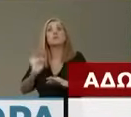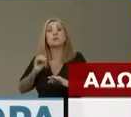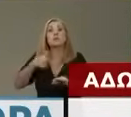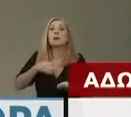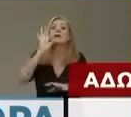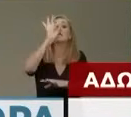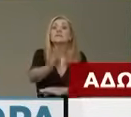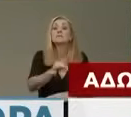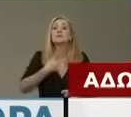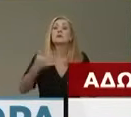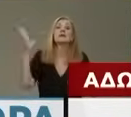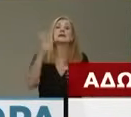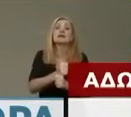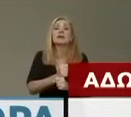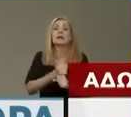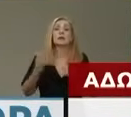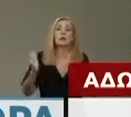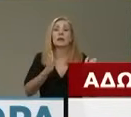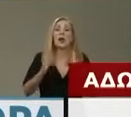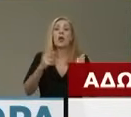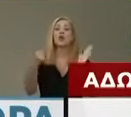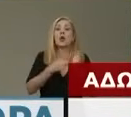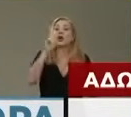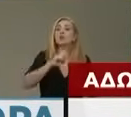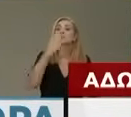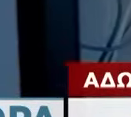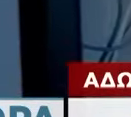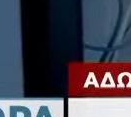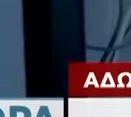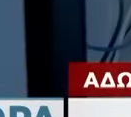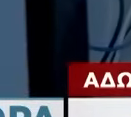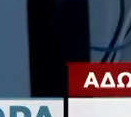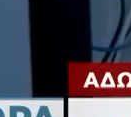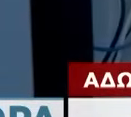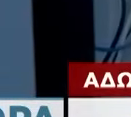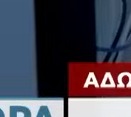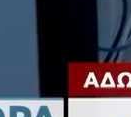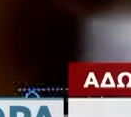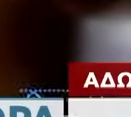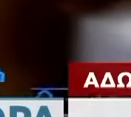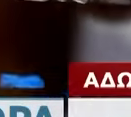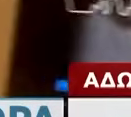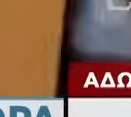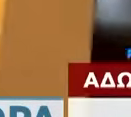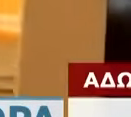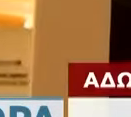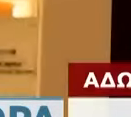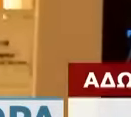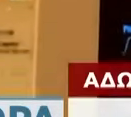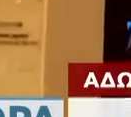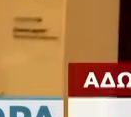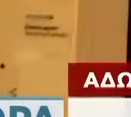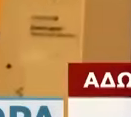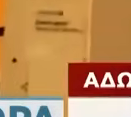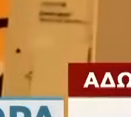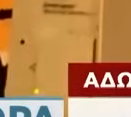έγκριση επιτέλους για τα απογευματινά χειρουργεία από τις Ευρωπαϊκές Αρχές. Αναμένεται η έγκριση από την Επιτροπή, που είναι το